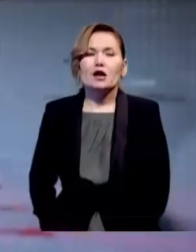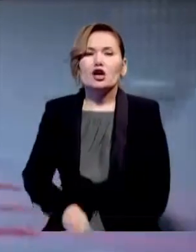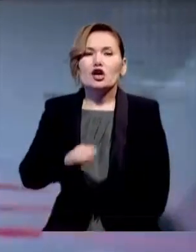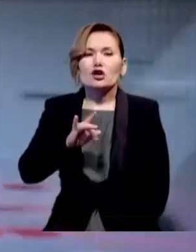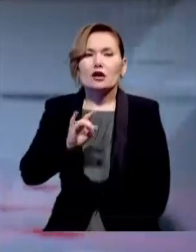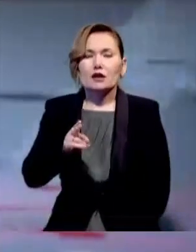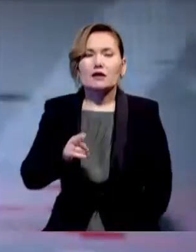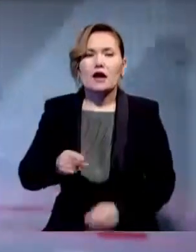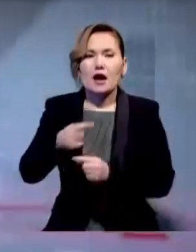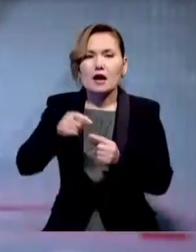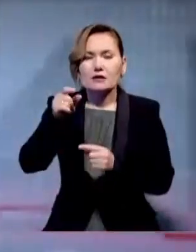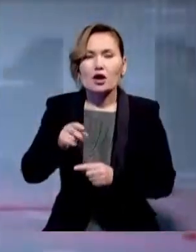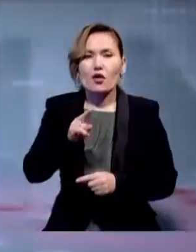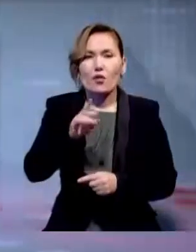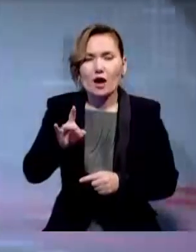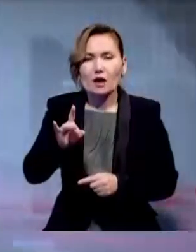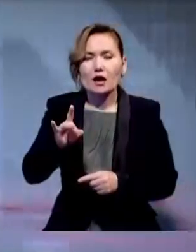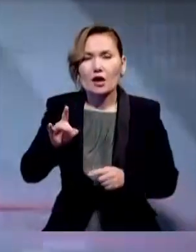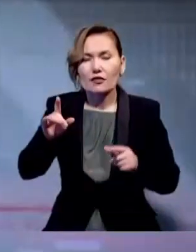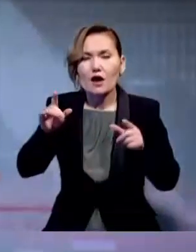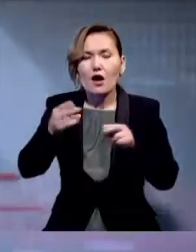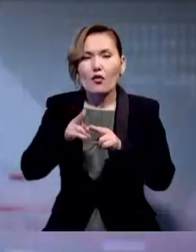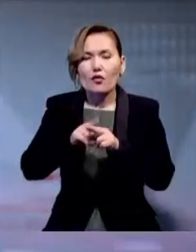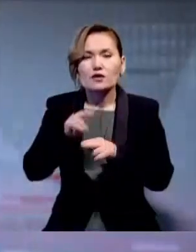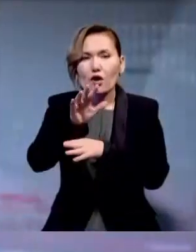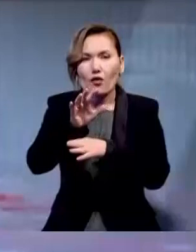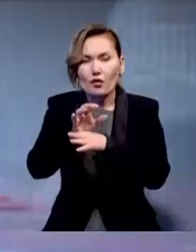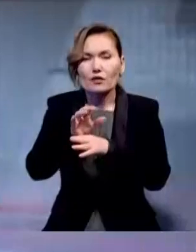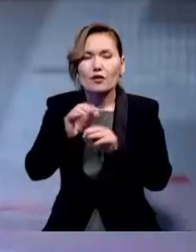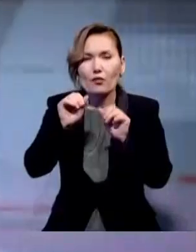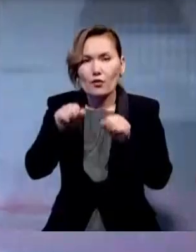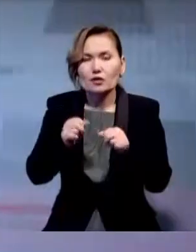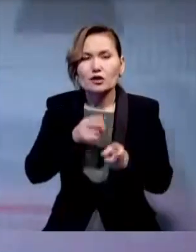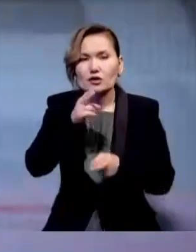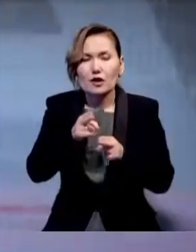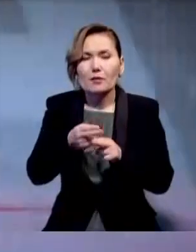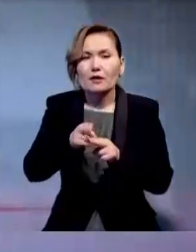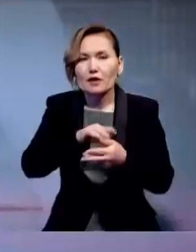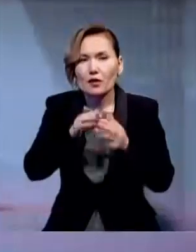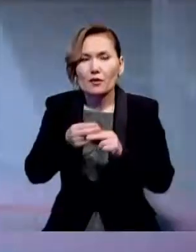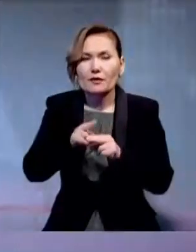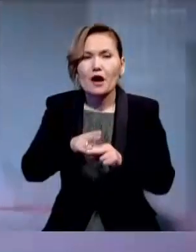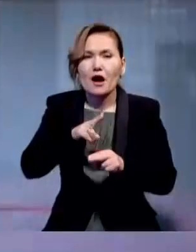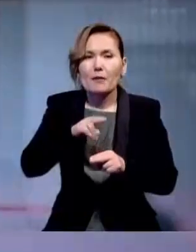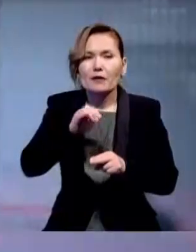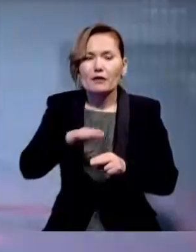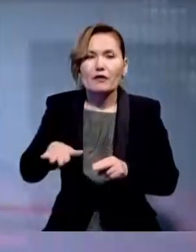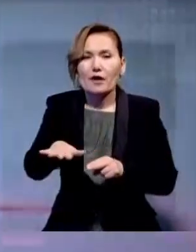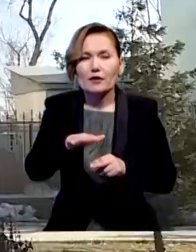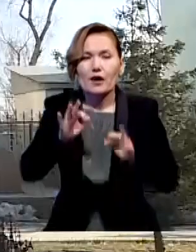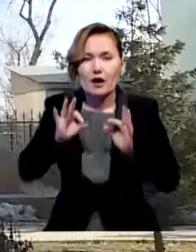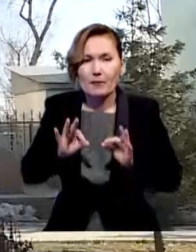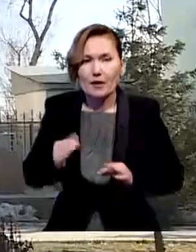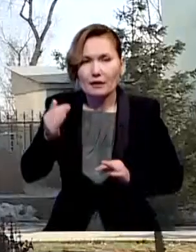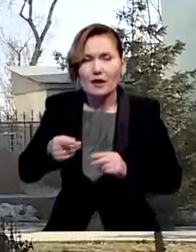Жаргентті кәсіпкерлер QR-код арқылы шағымдана алады. Яғни құзырлы органдарға барудың қажеті жоқ. Панфилов ауданының прокурорлары